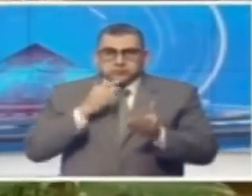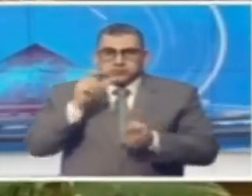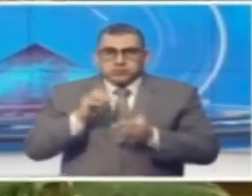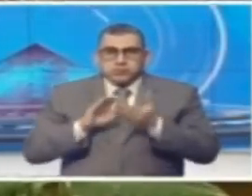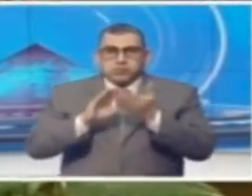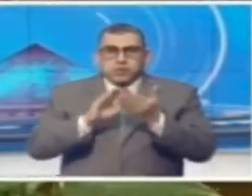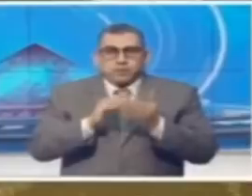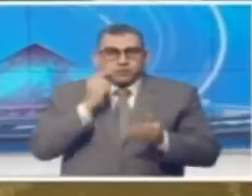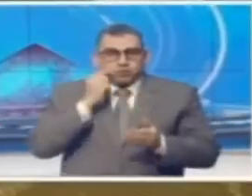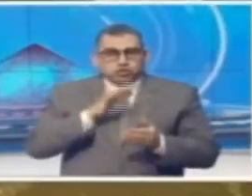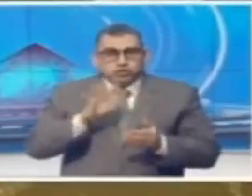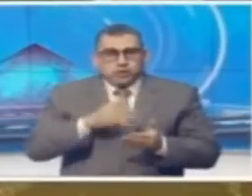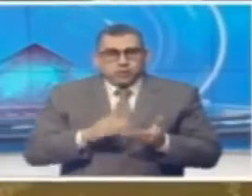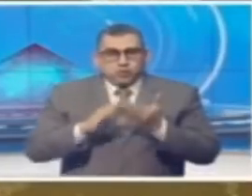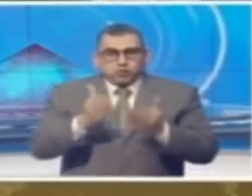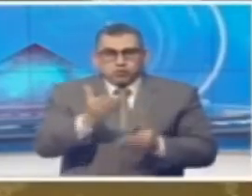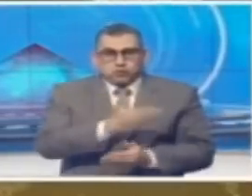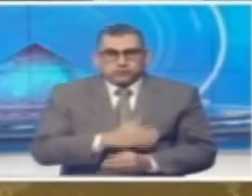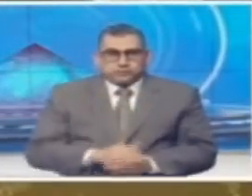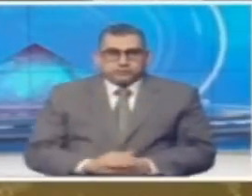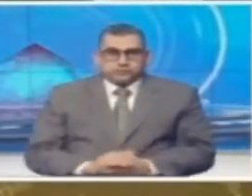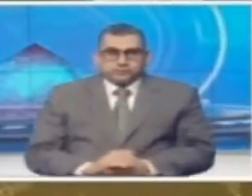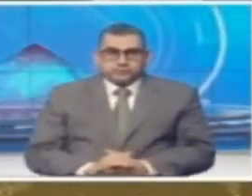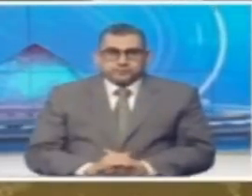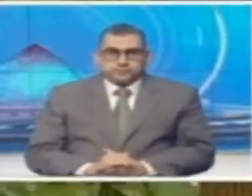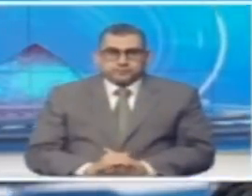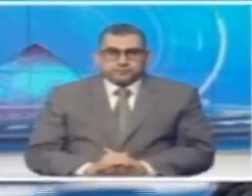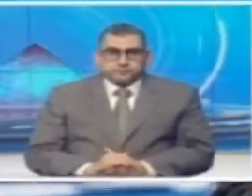الخدمات المقدمة للمواطنين.